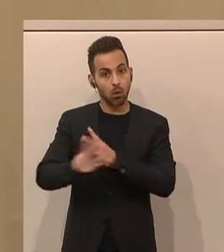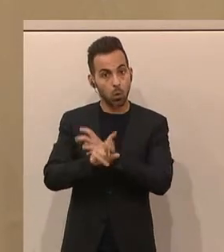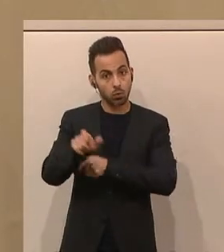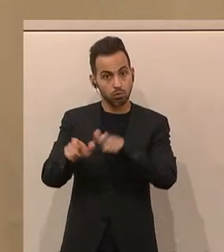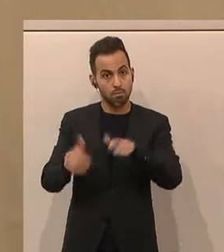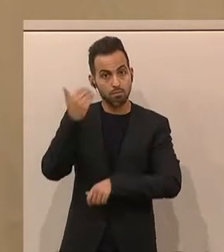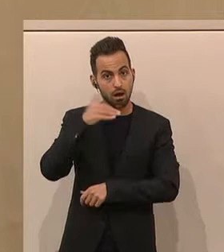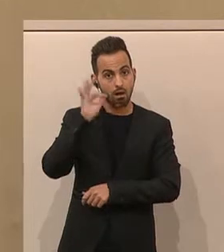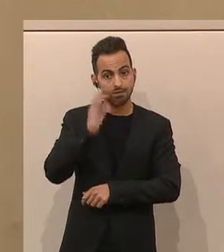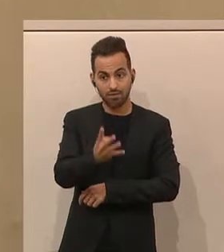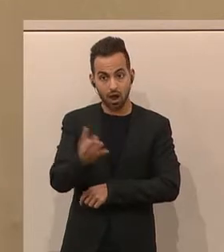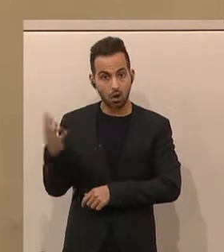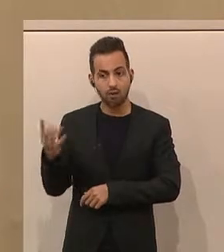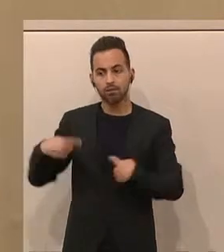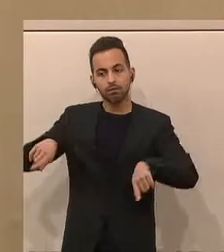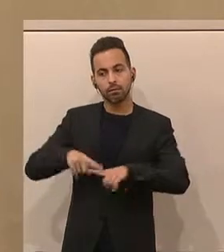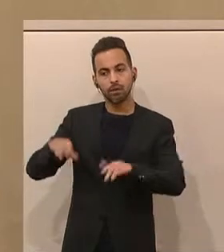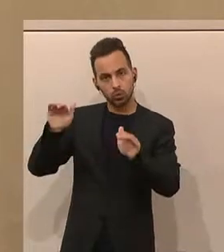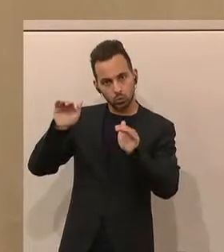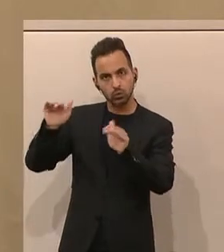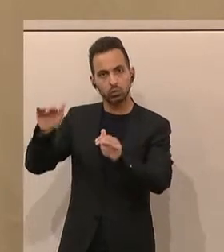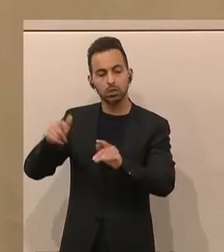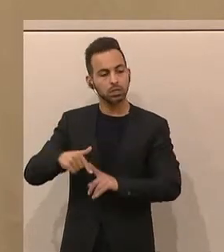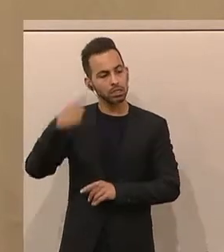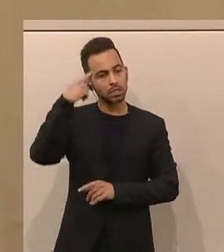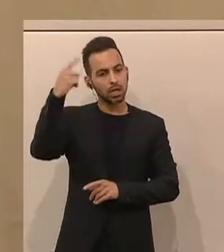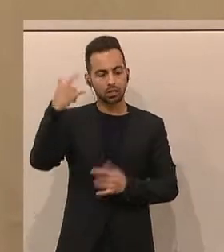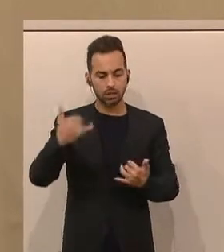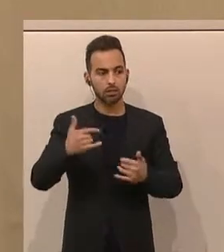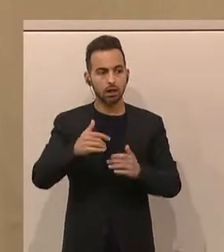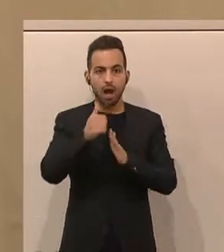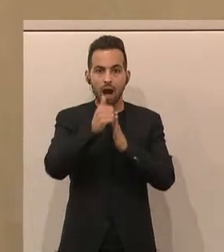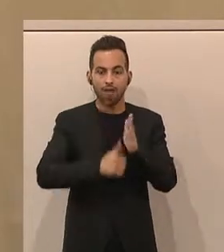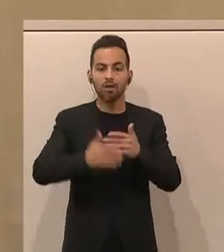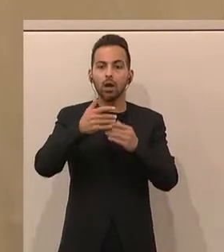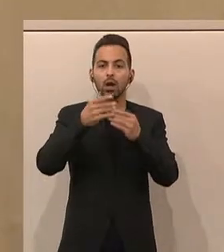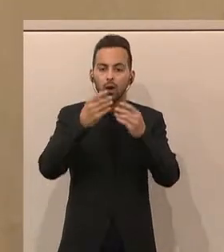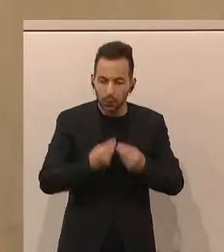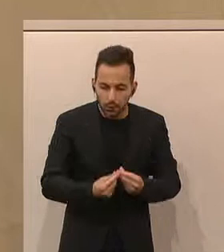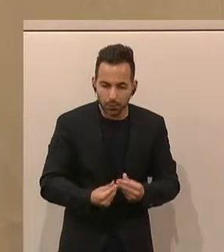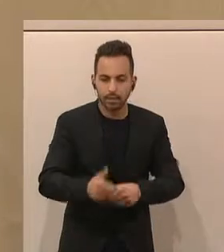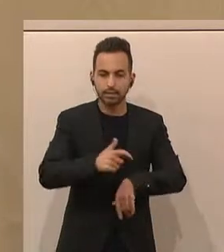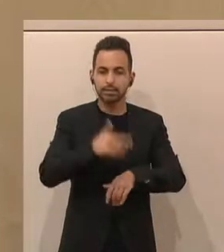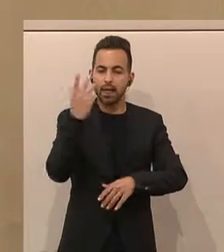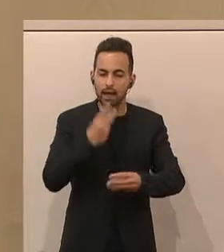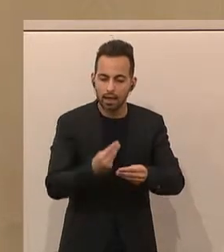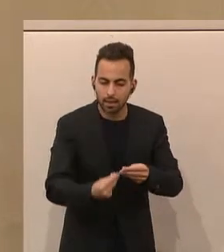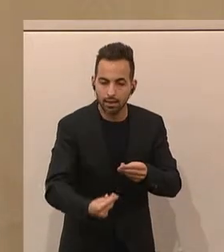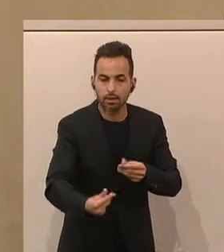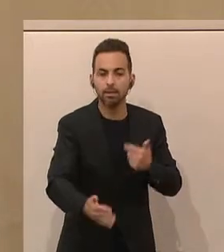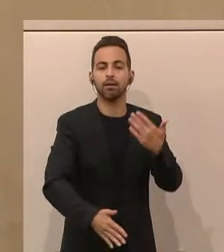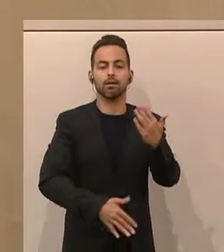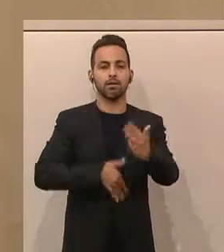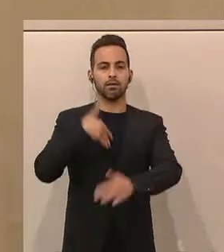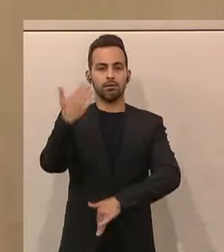sicherzustellen. Und ich glaube, dass sich nach einer kurzen Einspielphase wieder alles so gestalten wird, dass der